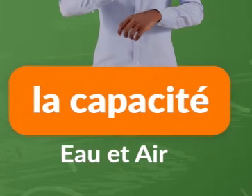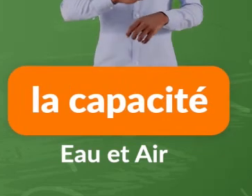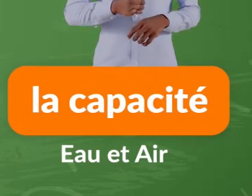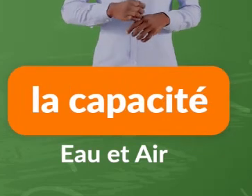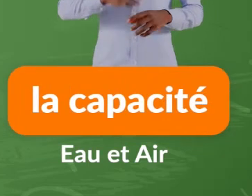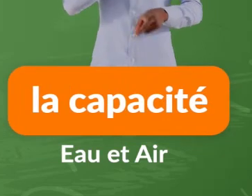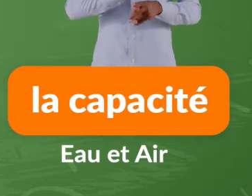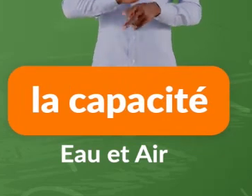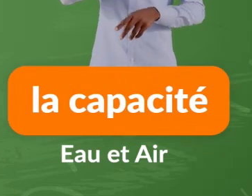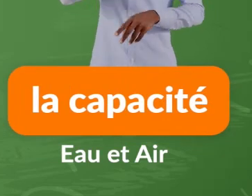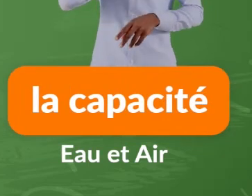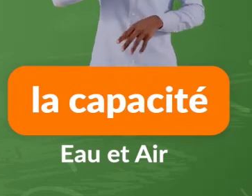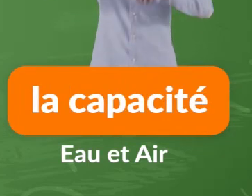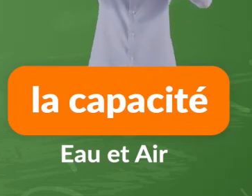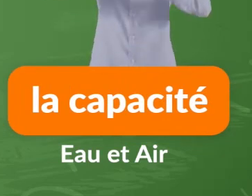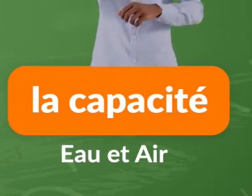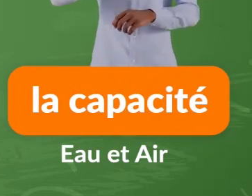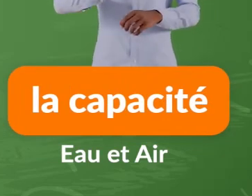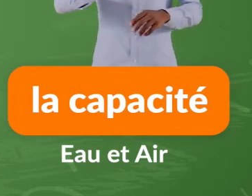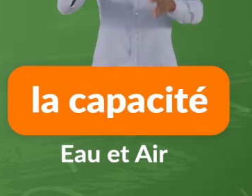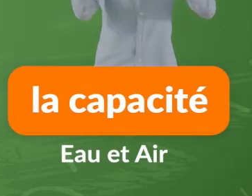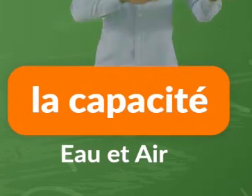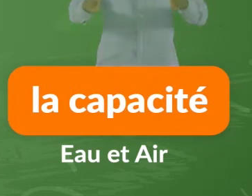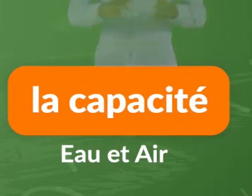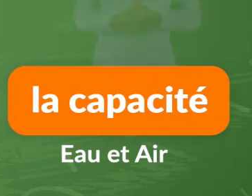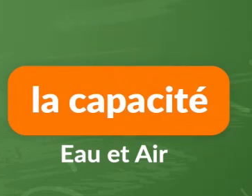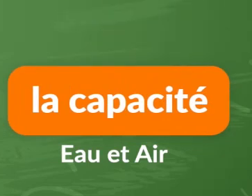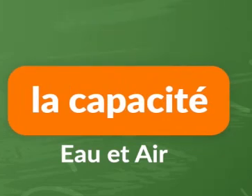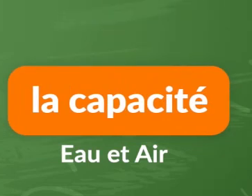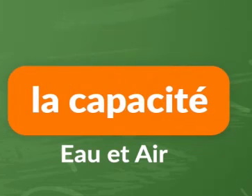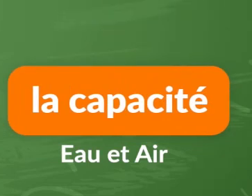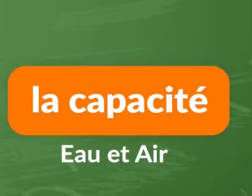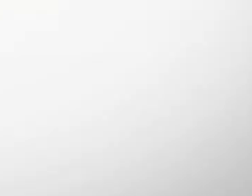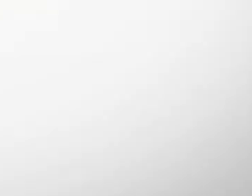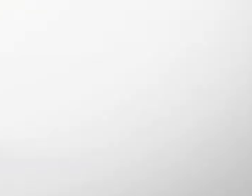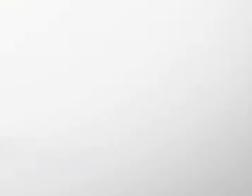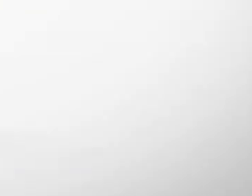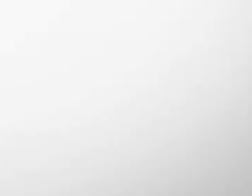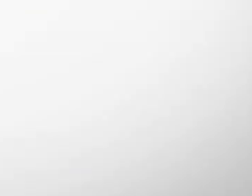rétention en eau et la capacité en air. Merci.